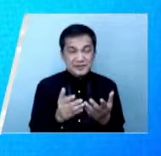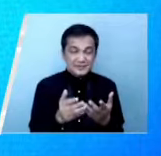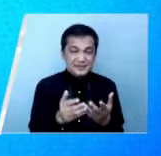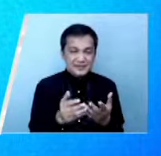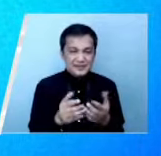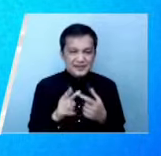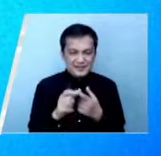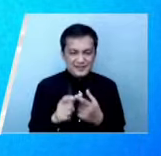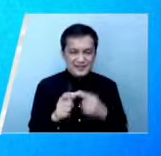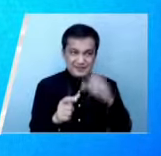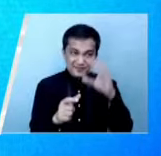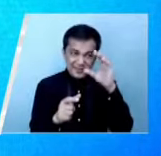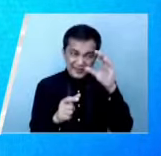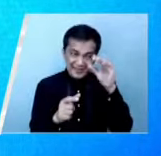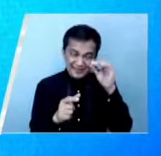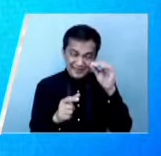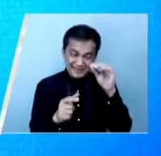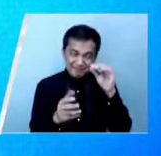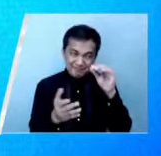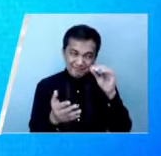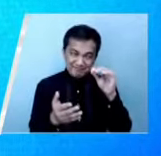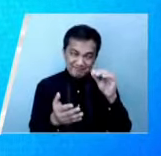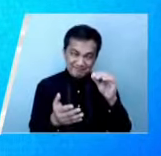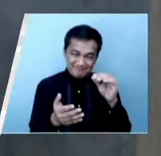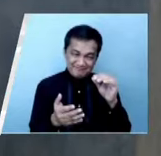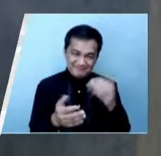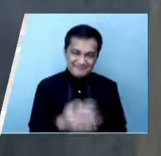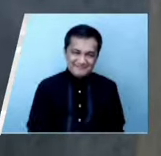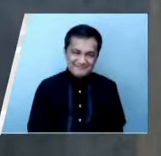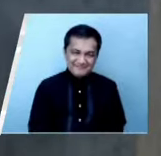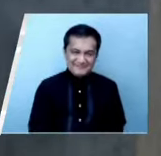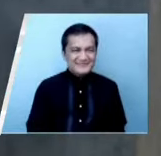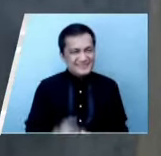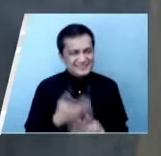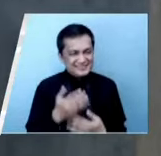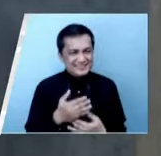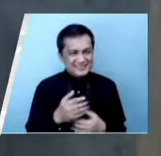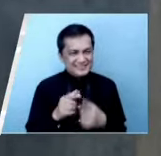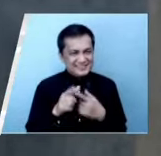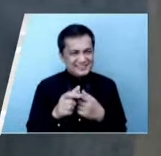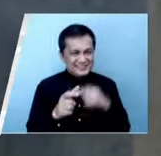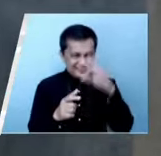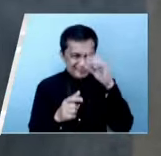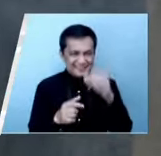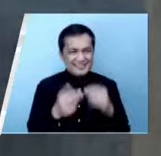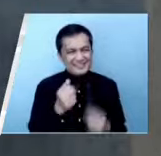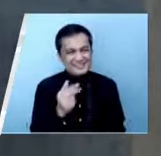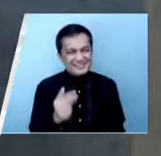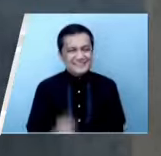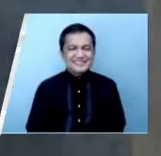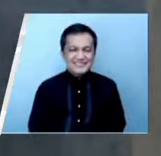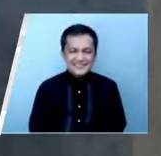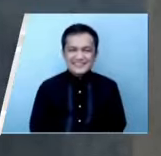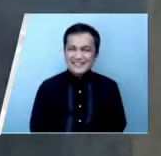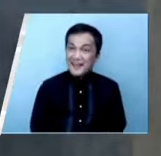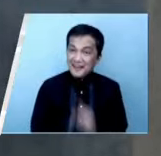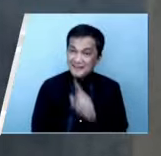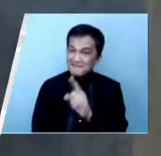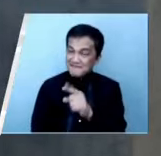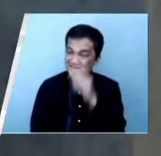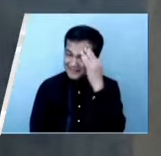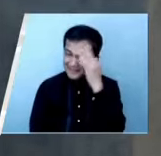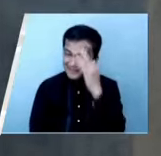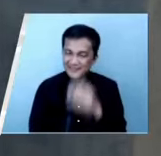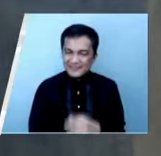Man? Oh, ayan parang na, masayang, alam na, running for man. Season 3. Alam na this. Gusto ko